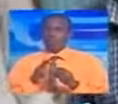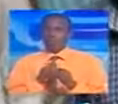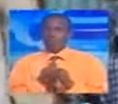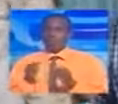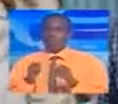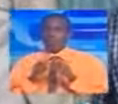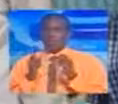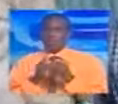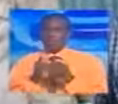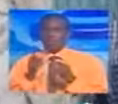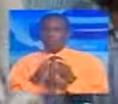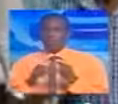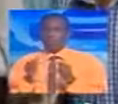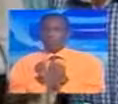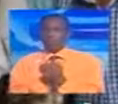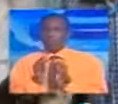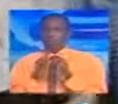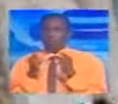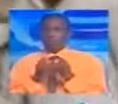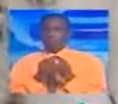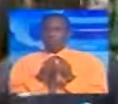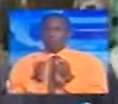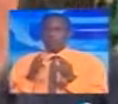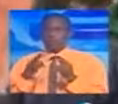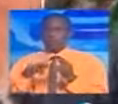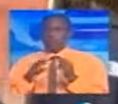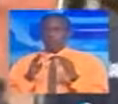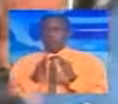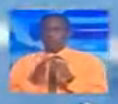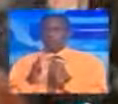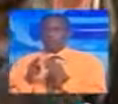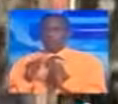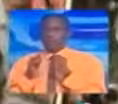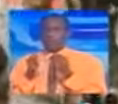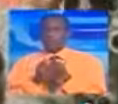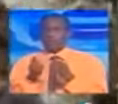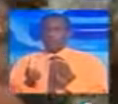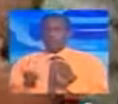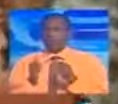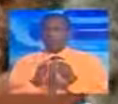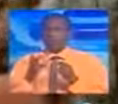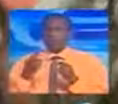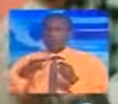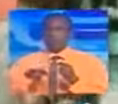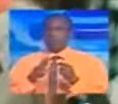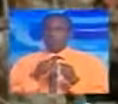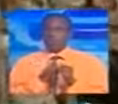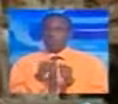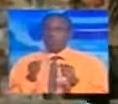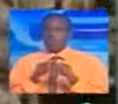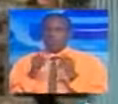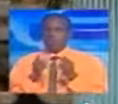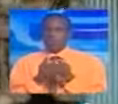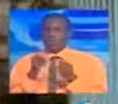et a détruit une trentaine d'habitations dans le quartier malgré donc l'arrivée rapide des sapeurs-pompiers.